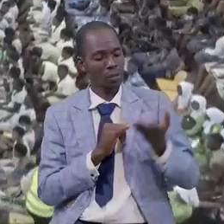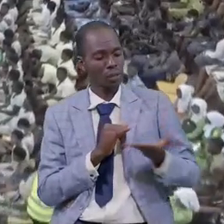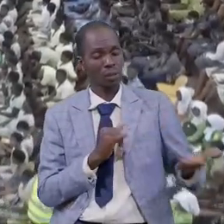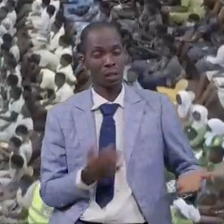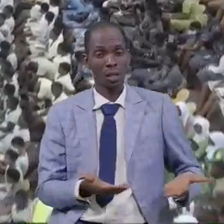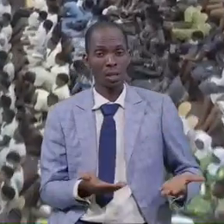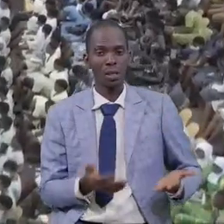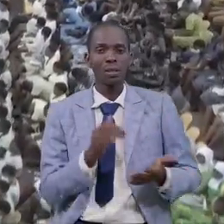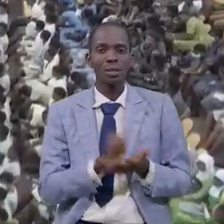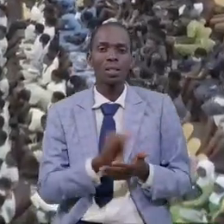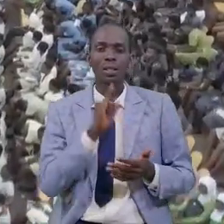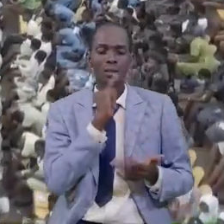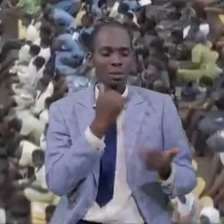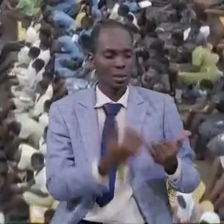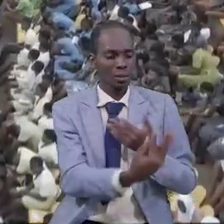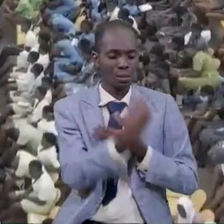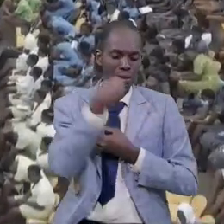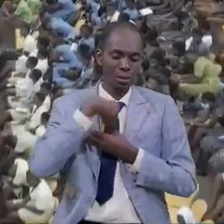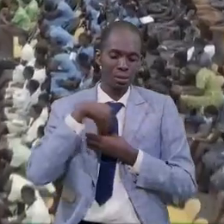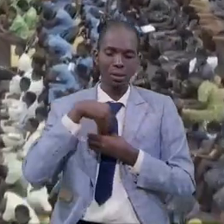et qui vit en moi maintenant